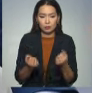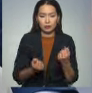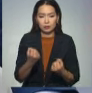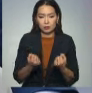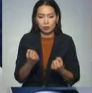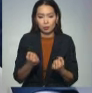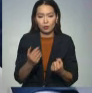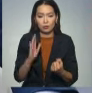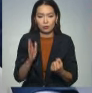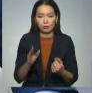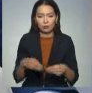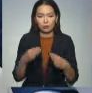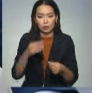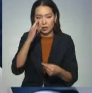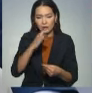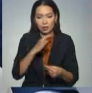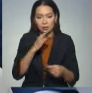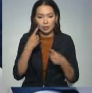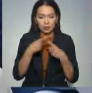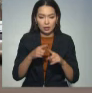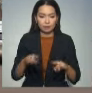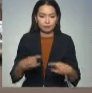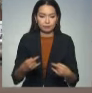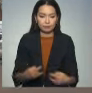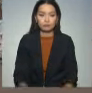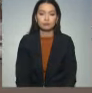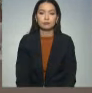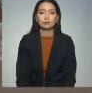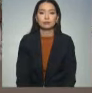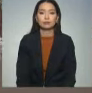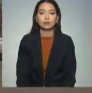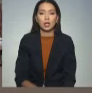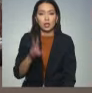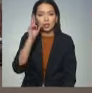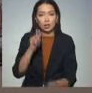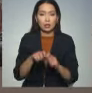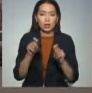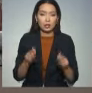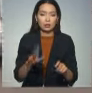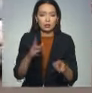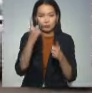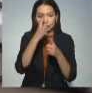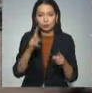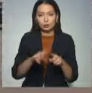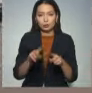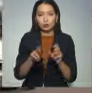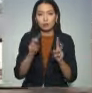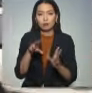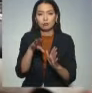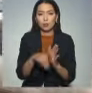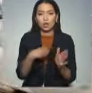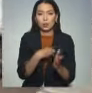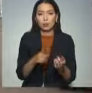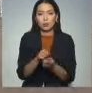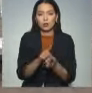автомобиля будет выдан казахстанский техпаспорт и госномер. Дату запуска легализации объявят, как только внесут